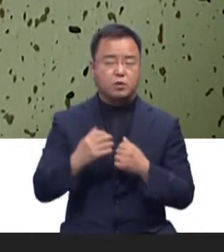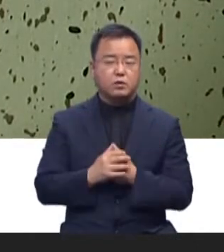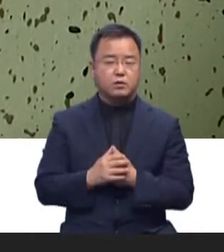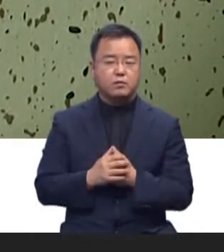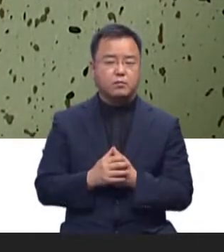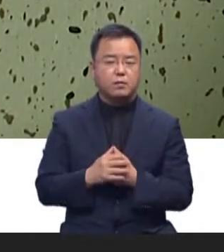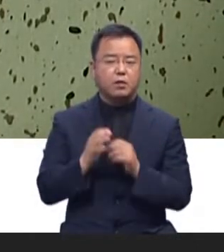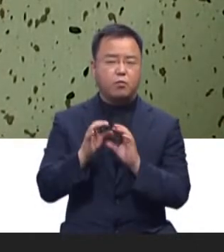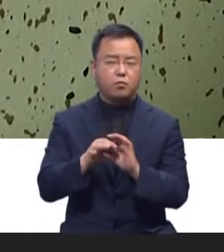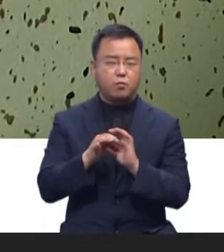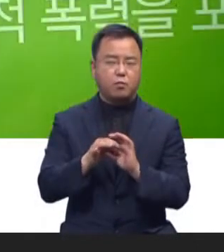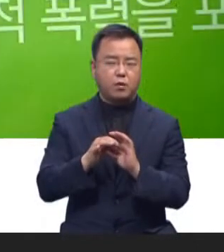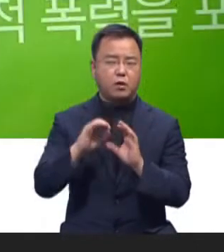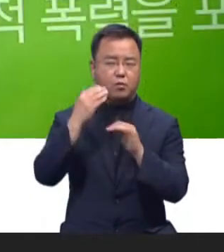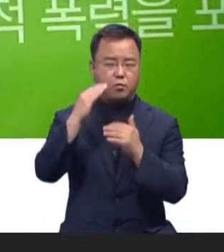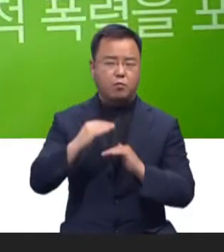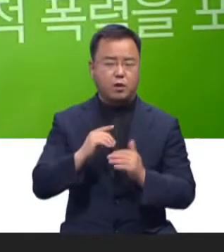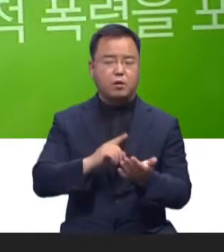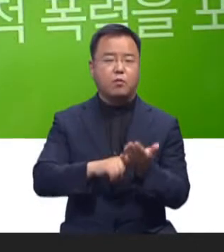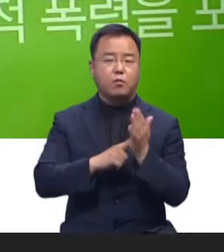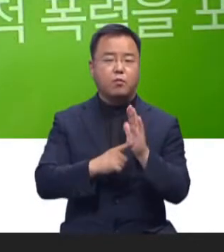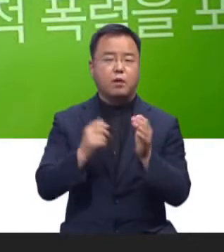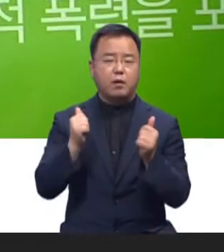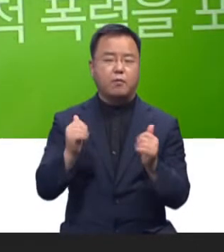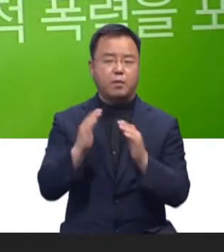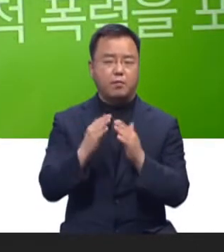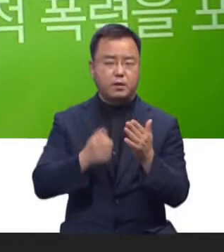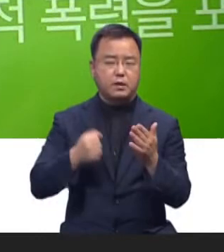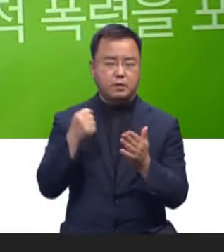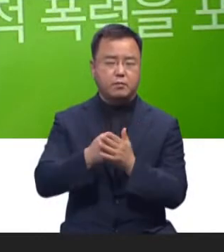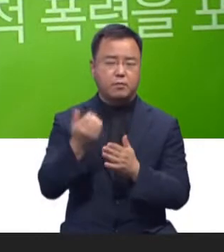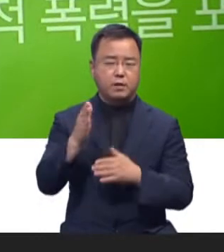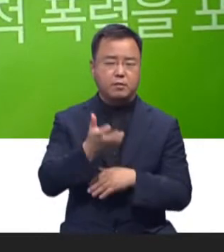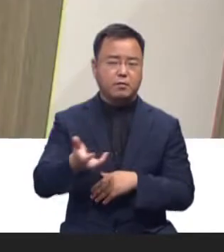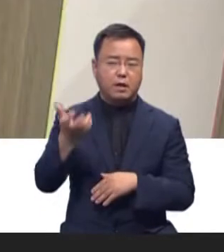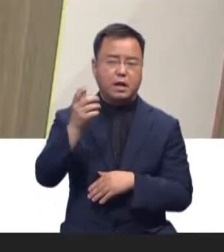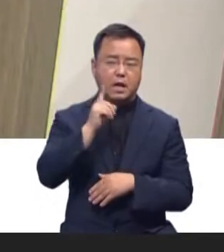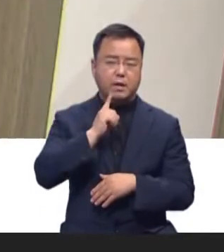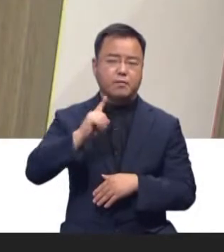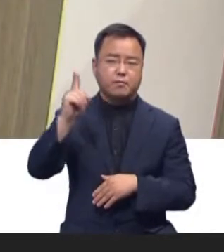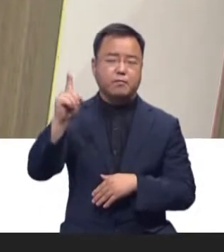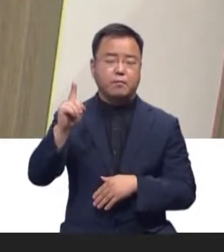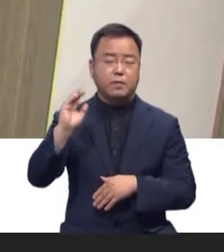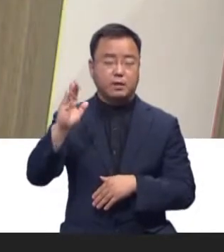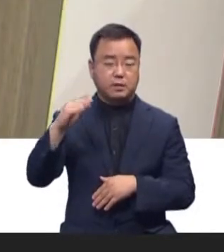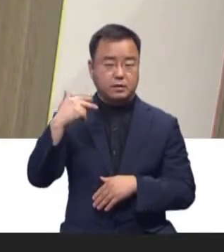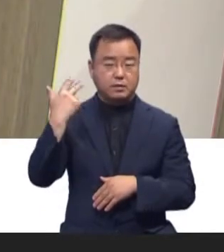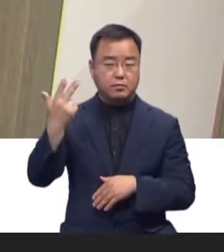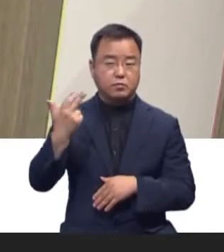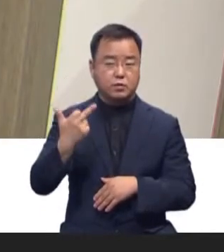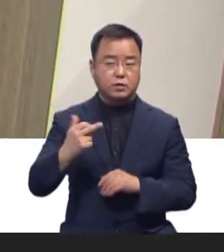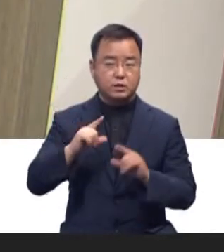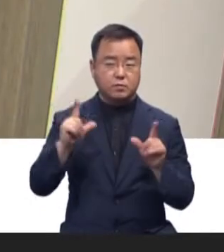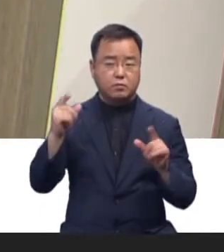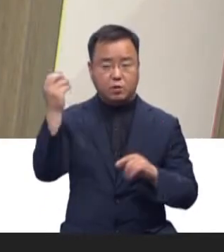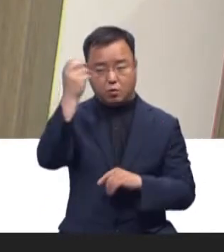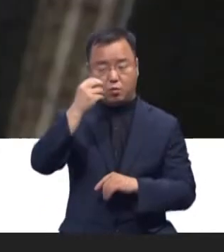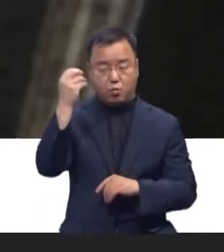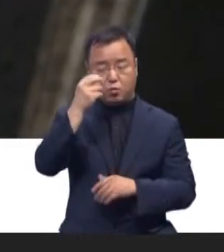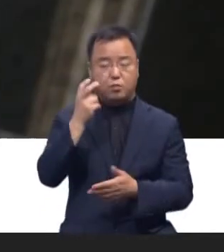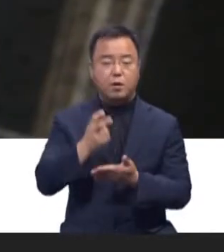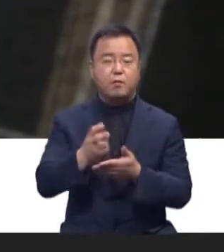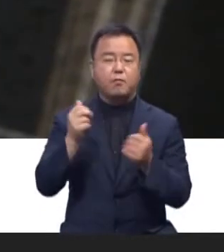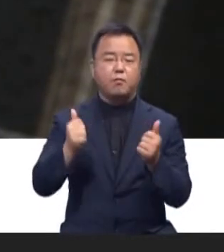네. 관련 과정을 공개하라는 법원의 1심 판결이 있었지만 항소했습니다. 바로 다음 주 17일에 서울고등법원에서 서울시